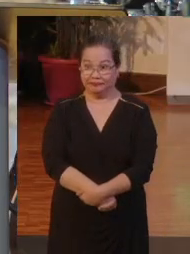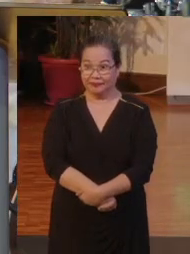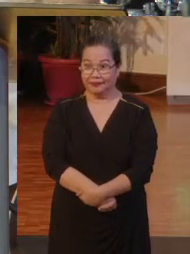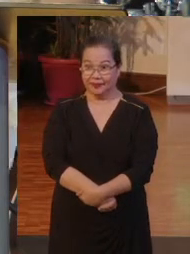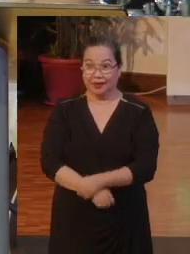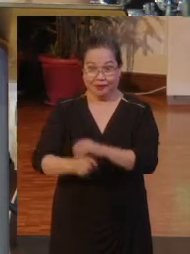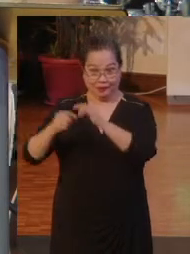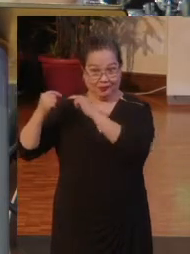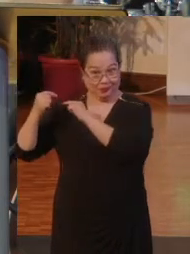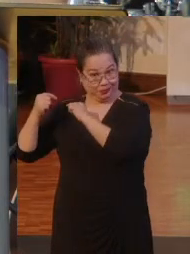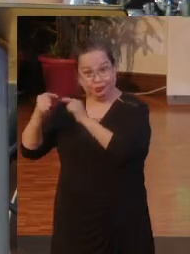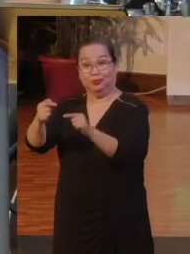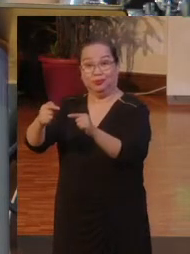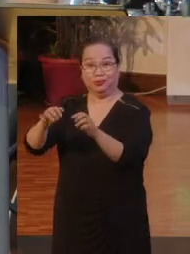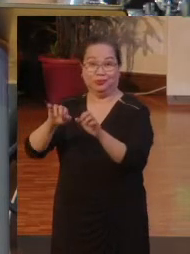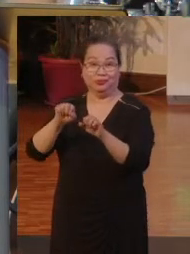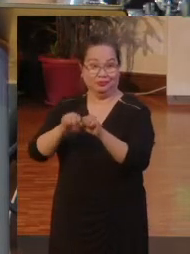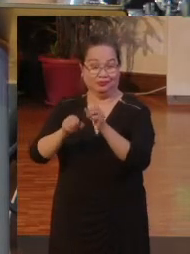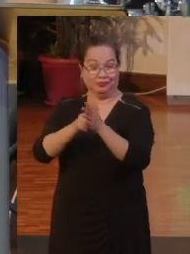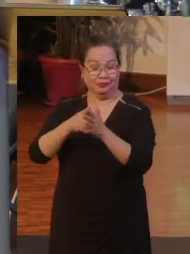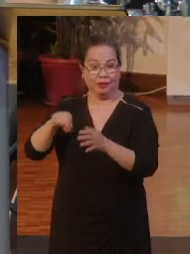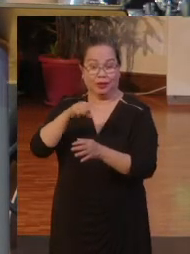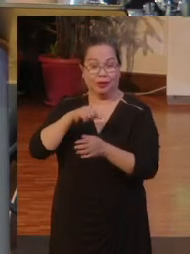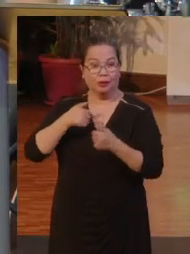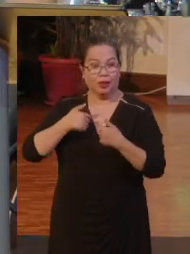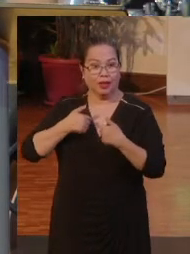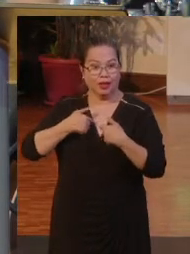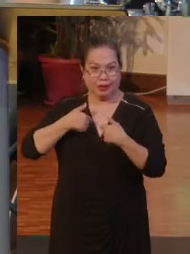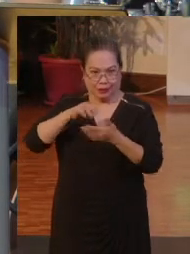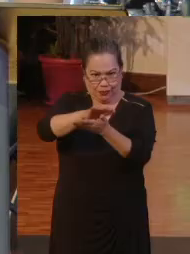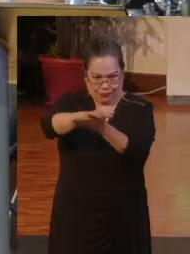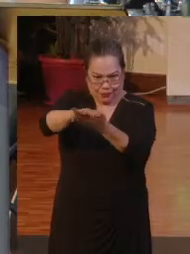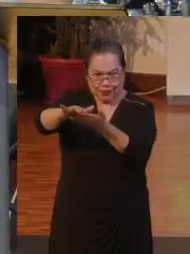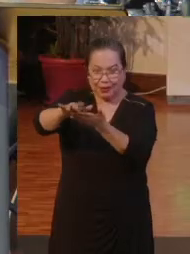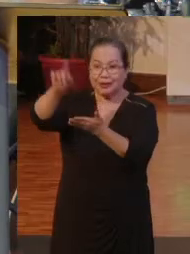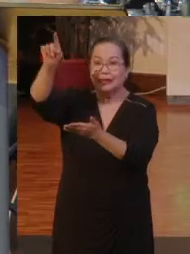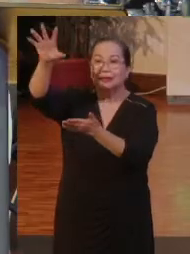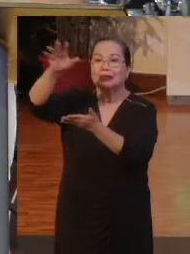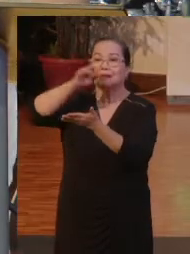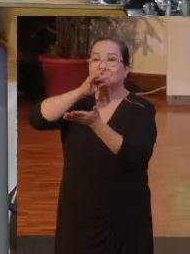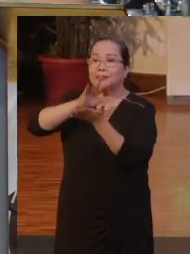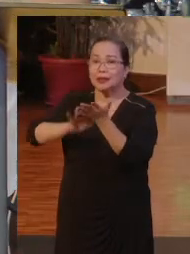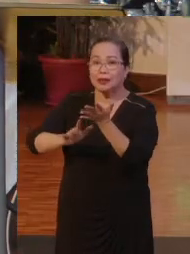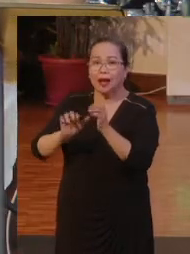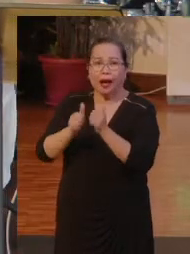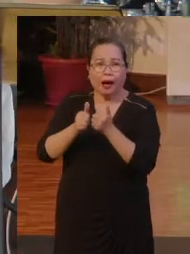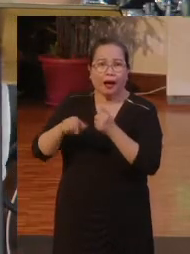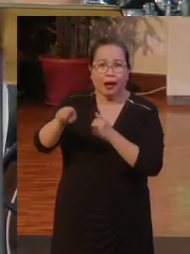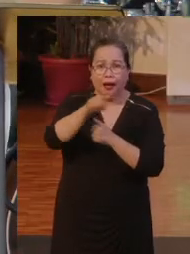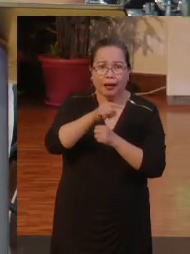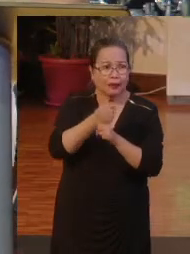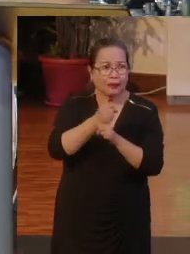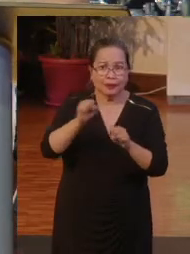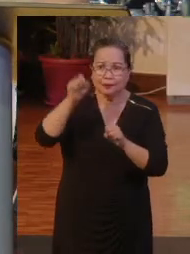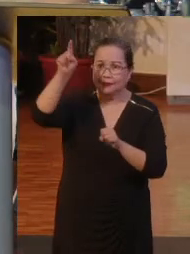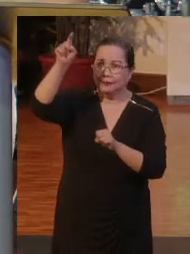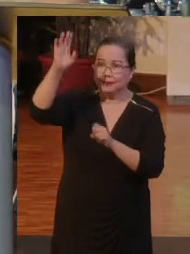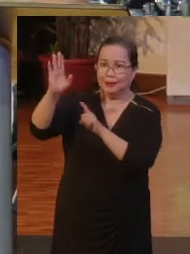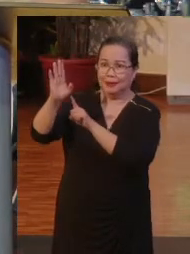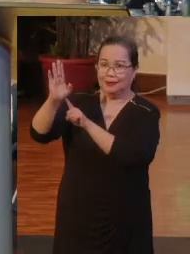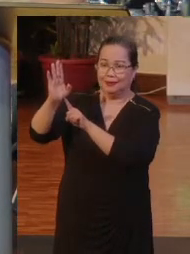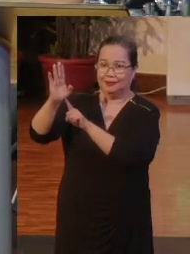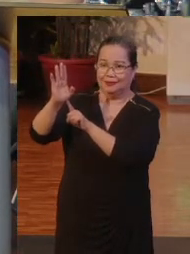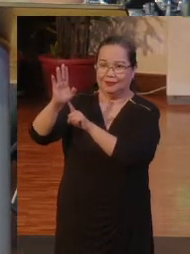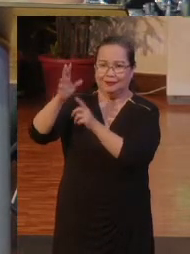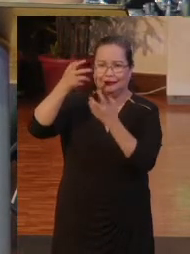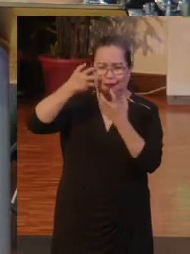Since therefore, sabi dito, we have now been justified by His blood, how much more shall we be saved by Him from the